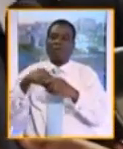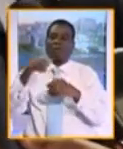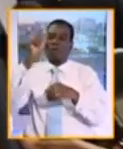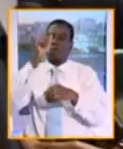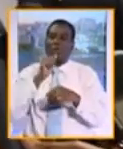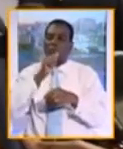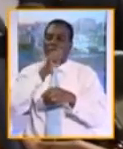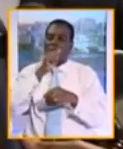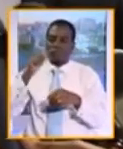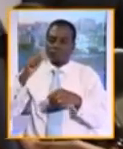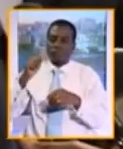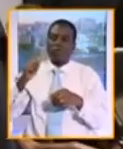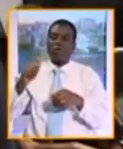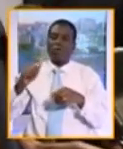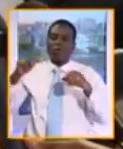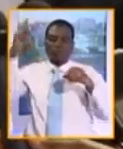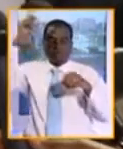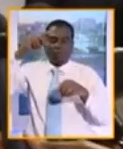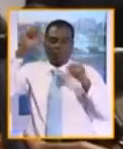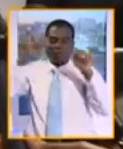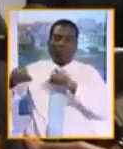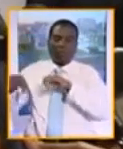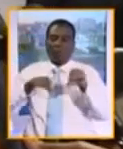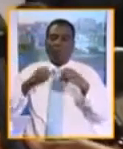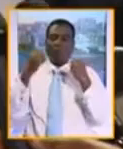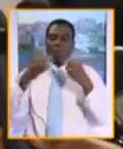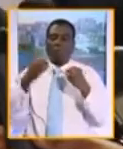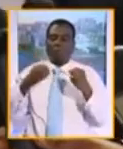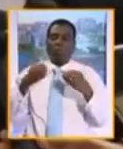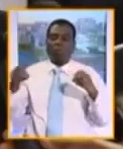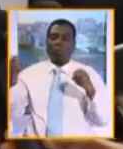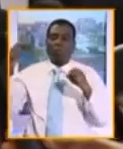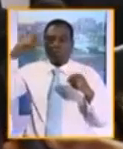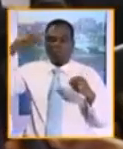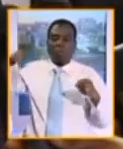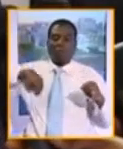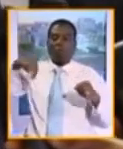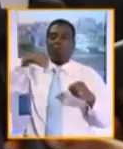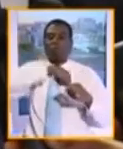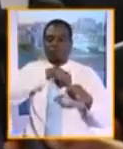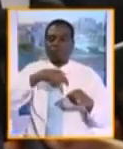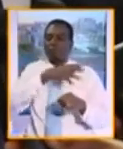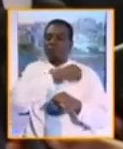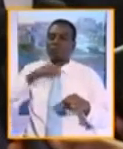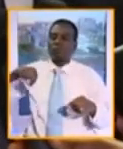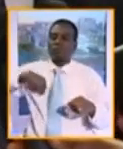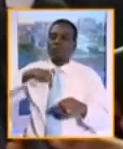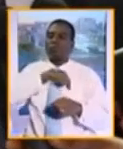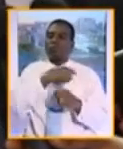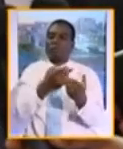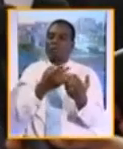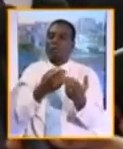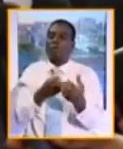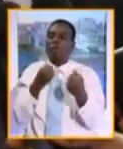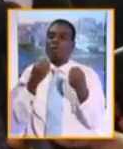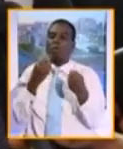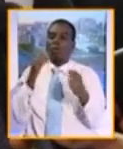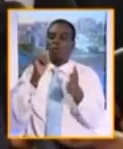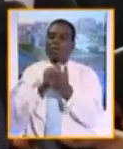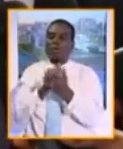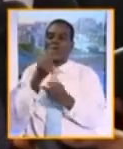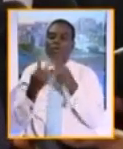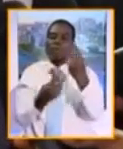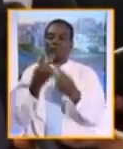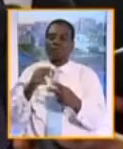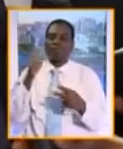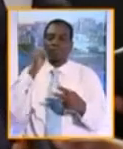privé. Le Portugal peut faire beaucoup en matière de coopération pour nos pays et nous attendons beaucoup de cette visite.